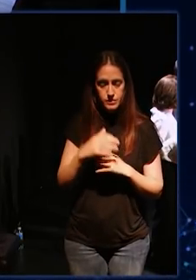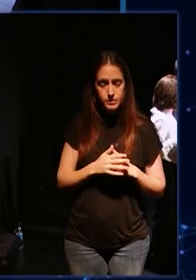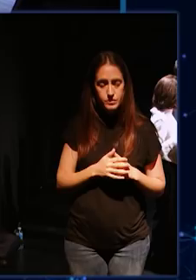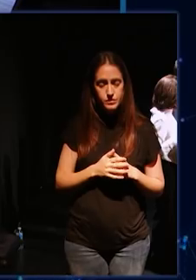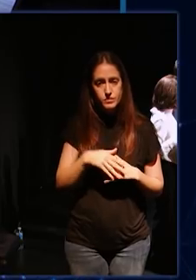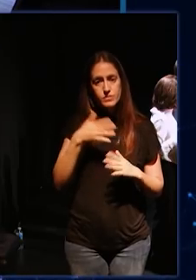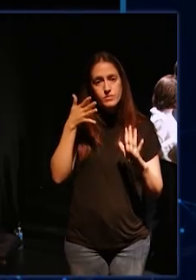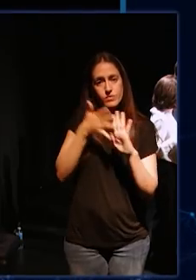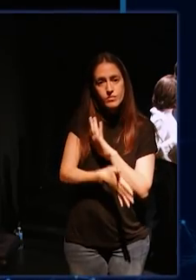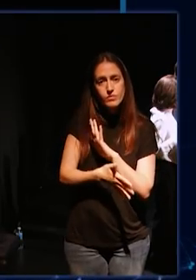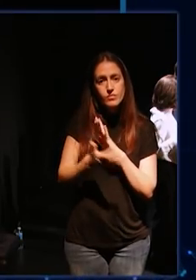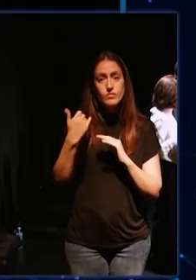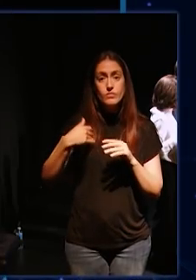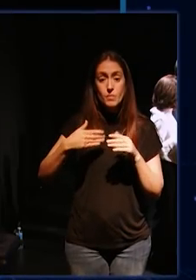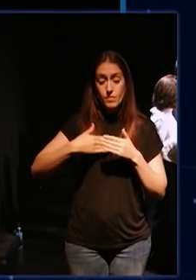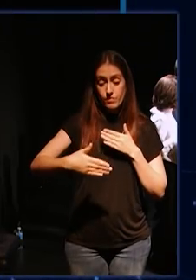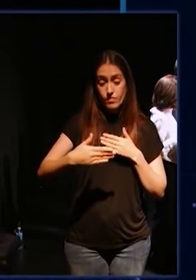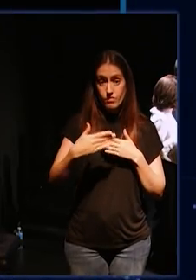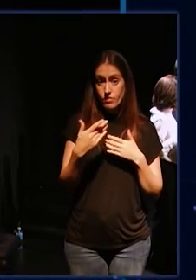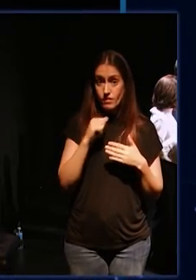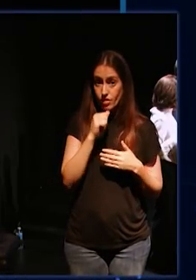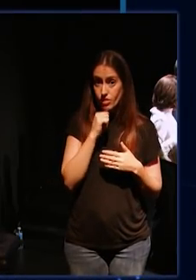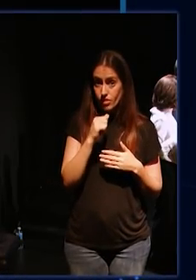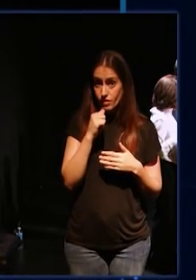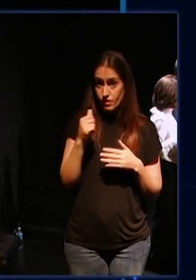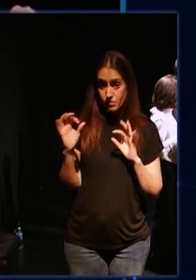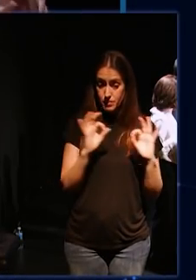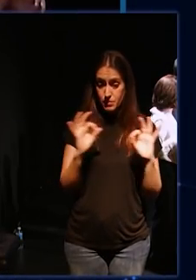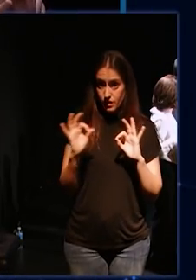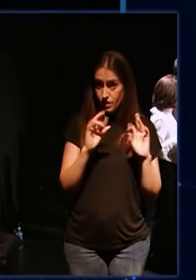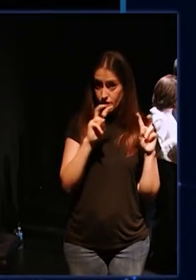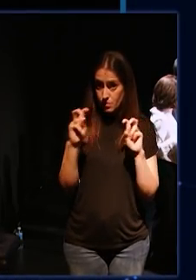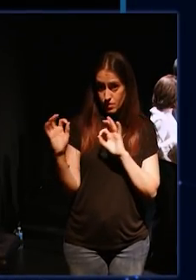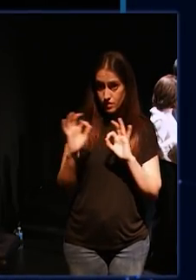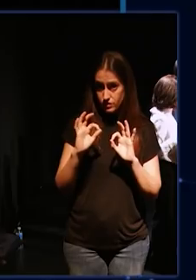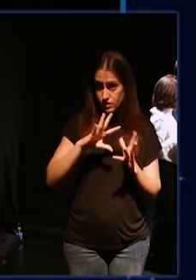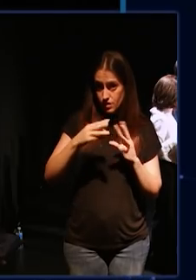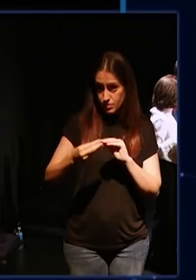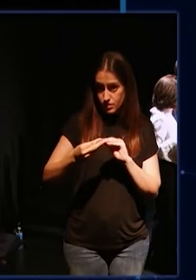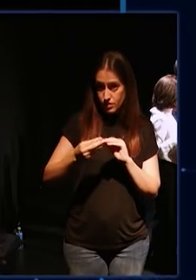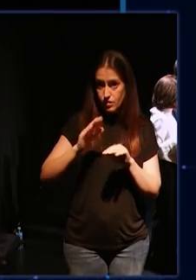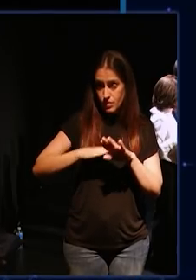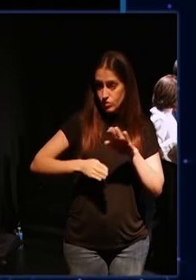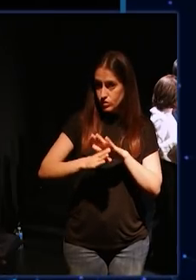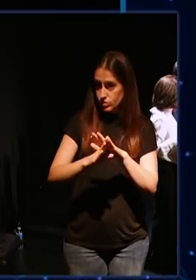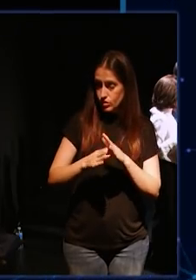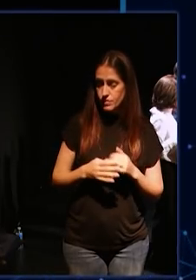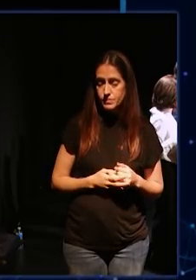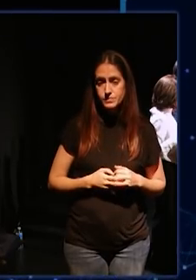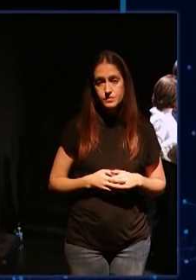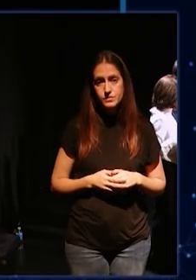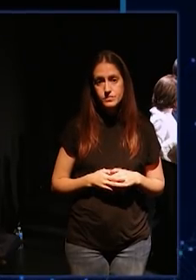de posar sobre la taula el mes d'octubre, ja d'aquí 4 dies, haurem de tractar aquests temes per per seguir en aquest camí. Us recordo la